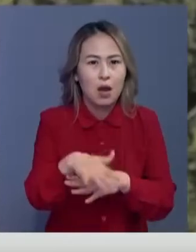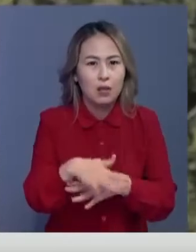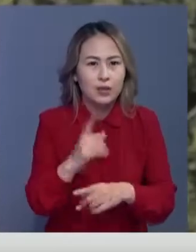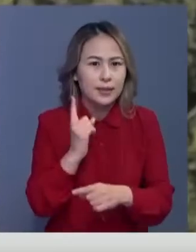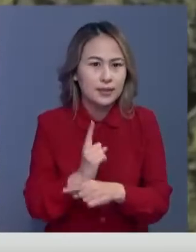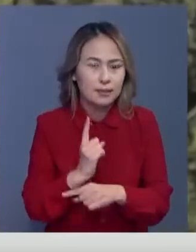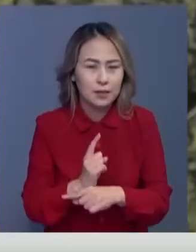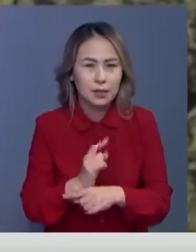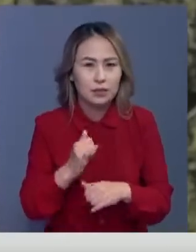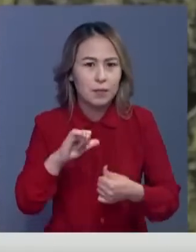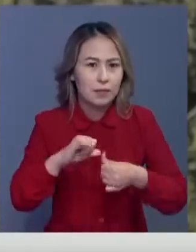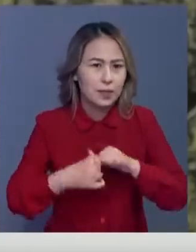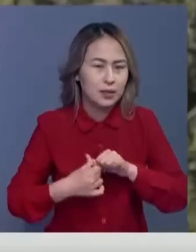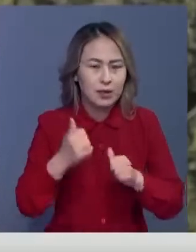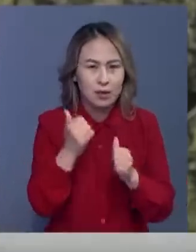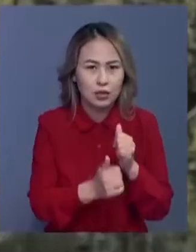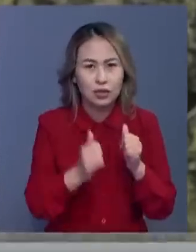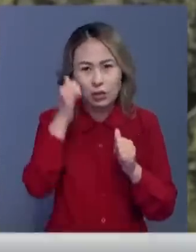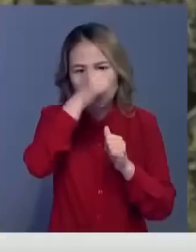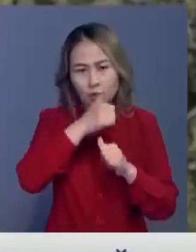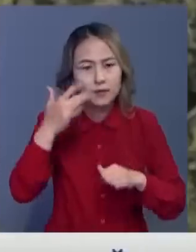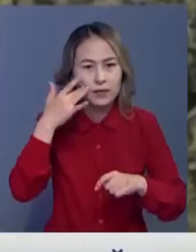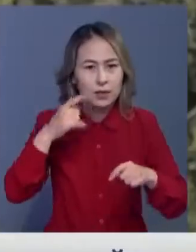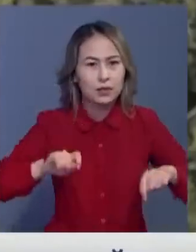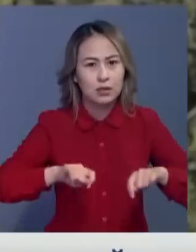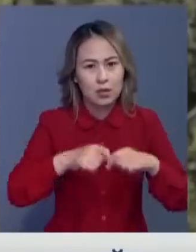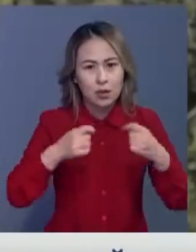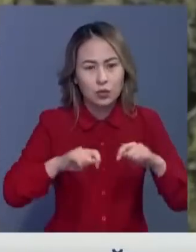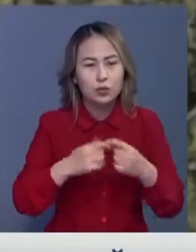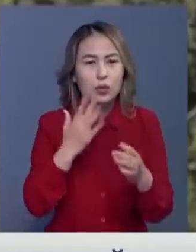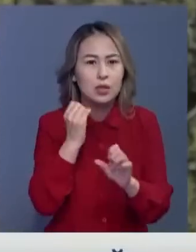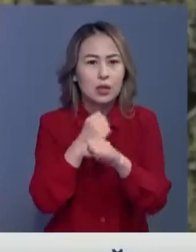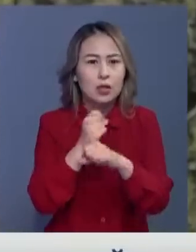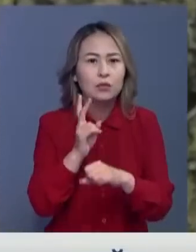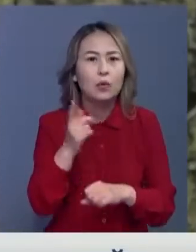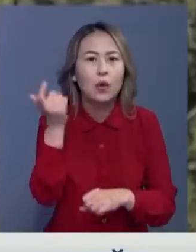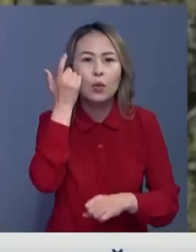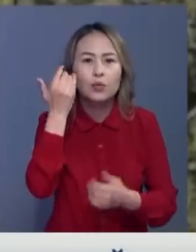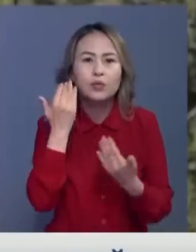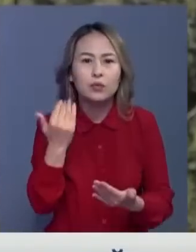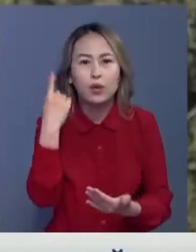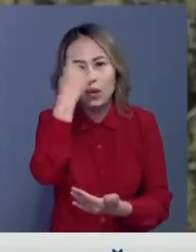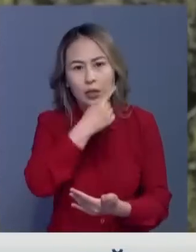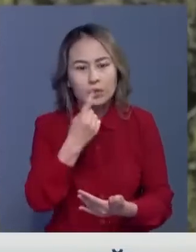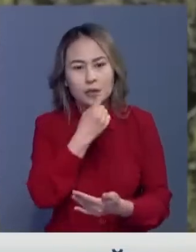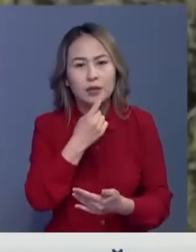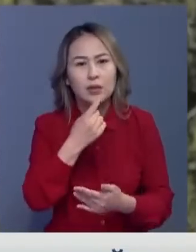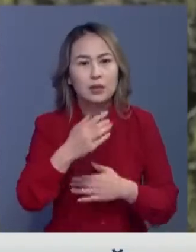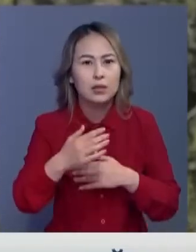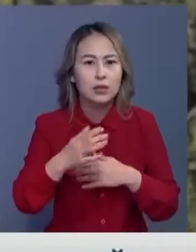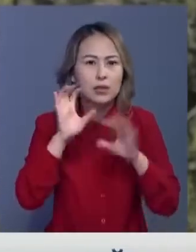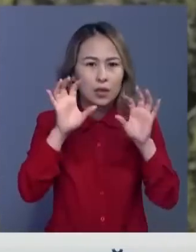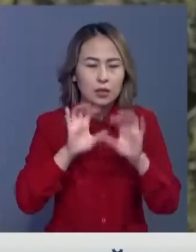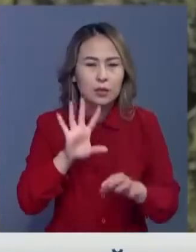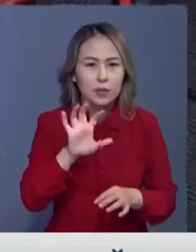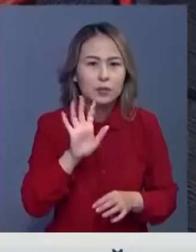алды. Аталған дерек бойынша түйе иелері анықталып, Қазақстан Республикасының әкімшілік кодексінің